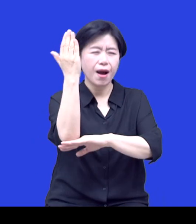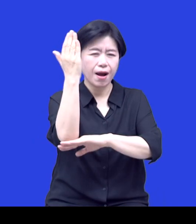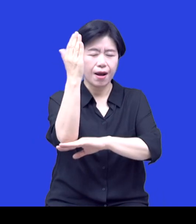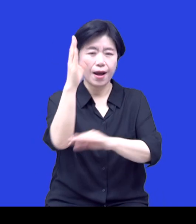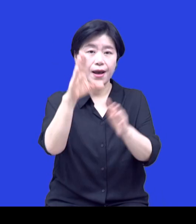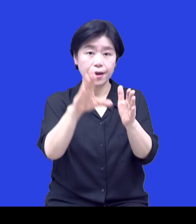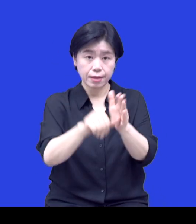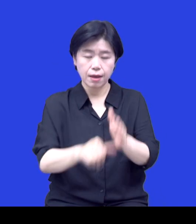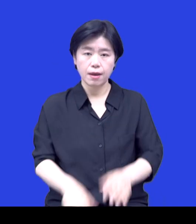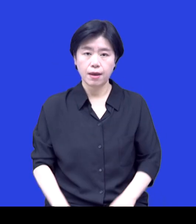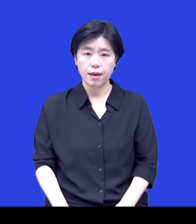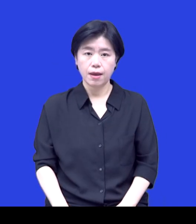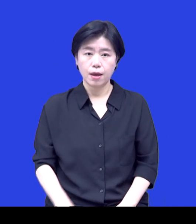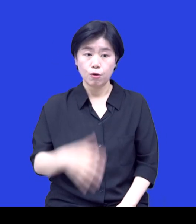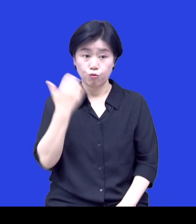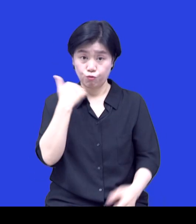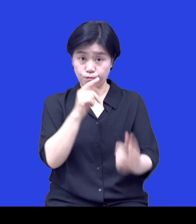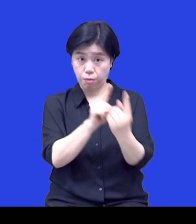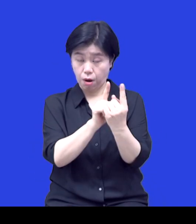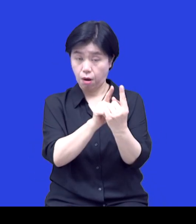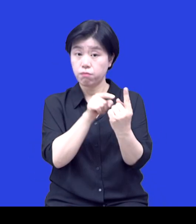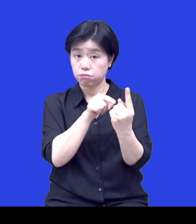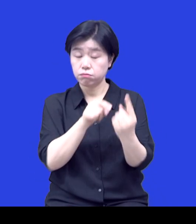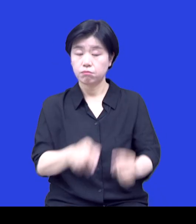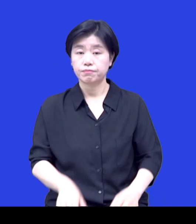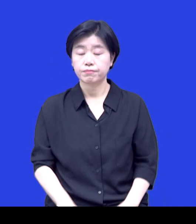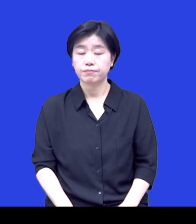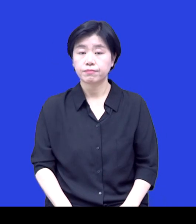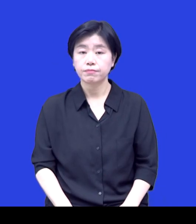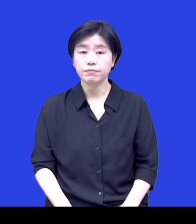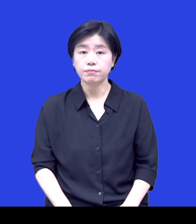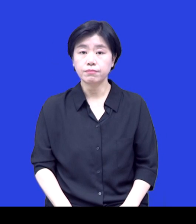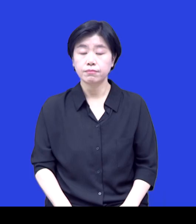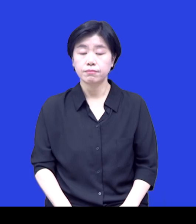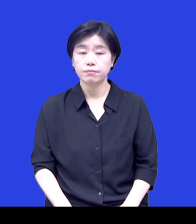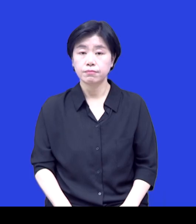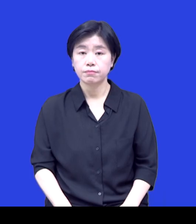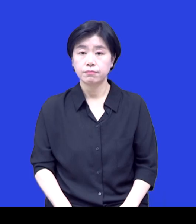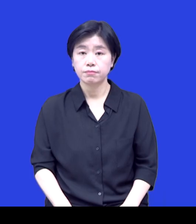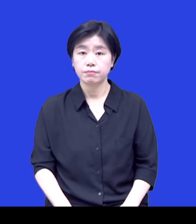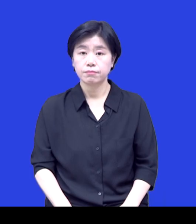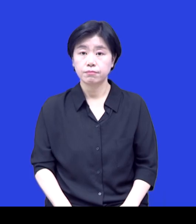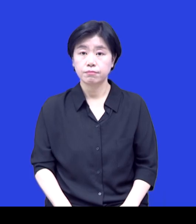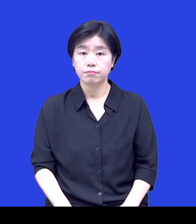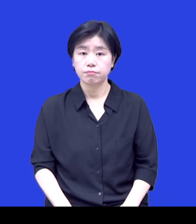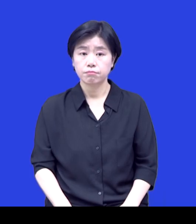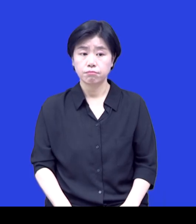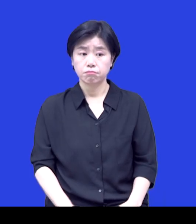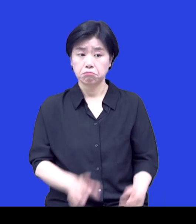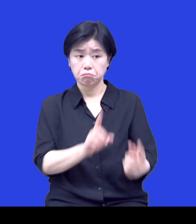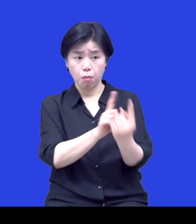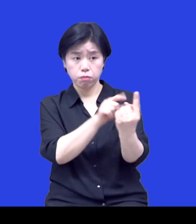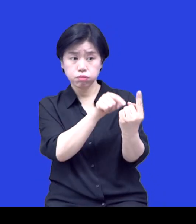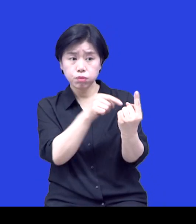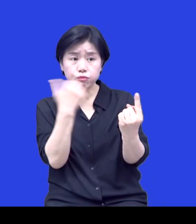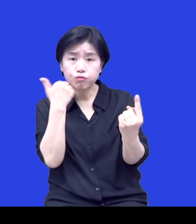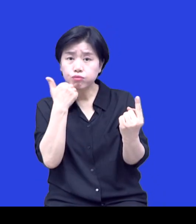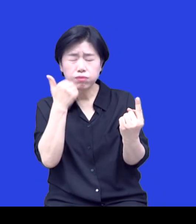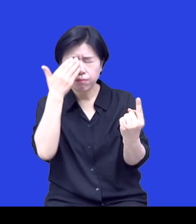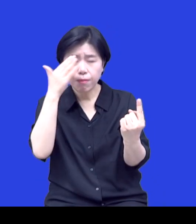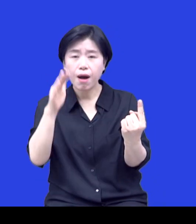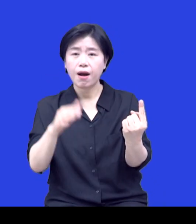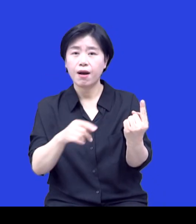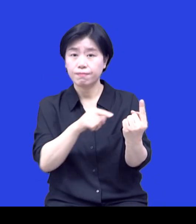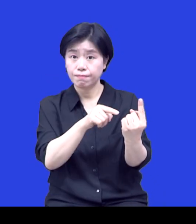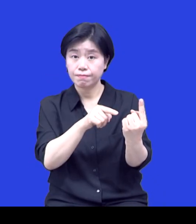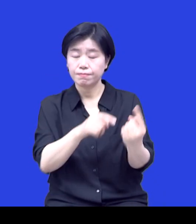그 남자 집사님이 북도에서 쭈뼛쭈뼛 저를 좀 만나러 왔다고. 네. 그래갖고 전 얼굴도 모르는 분인데 근데 이분이 딱